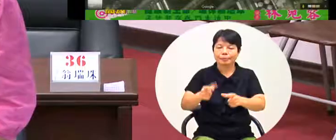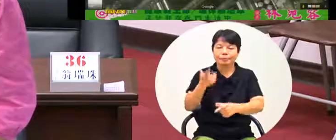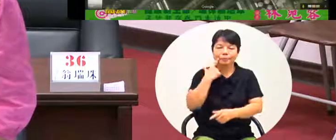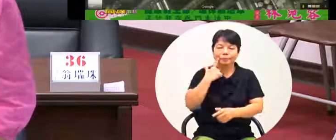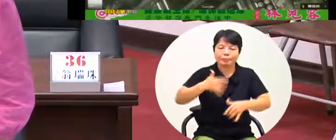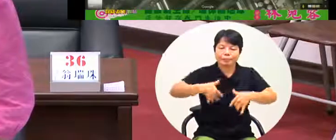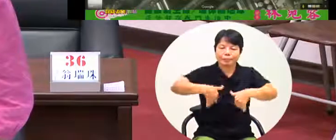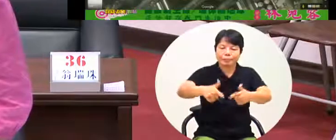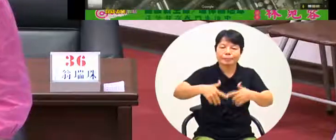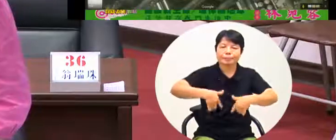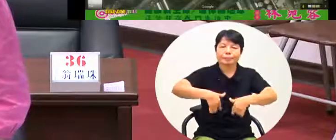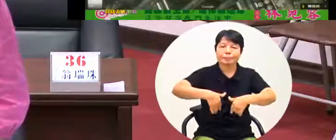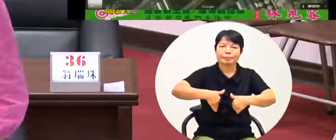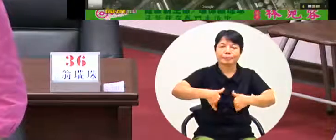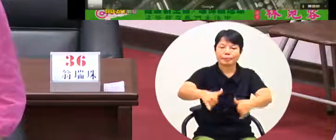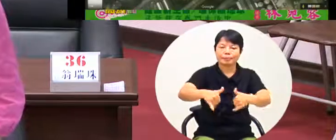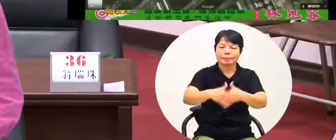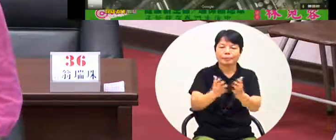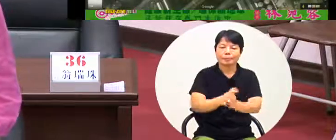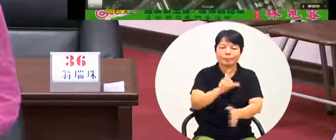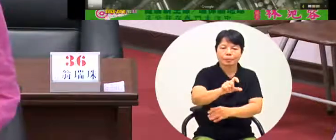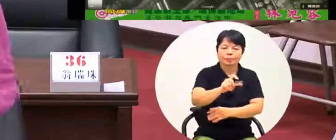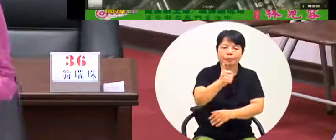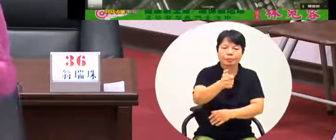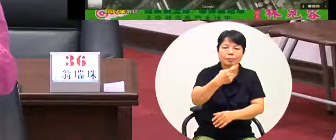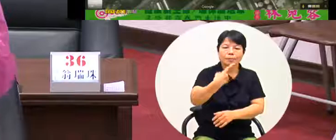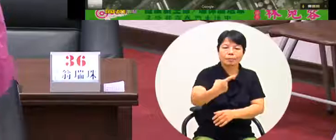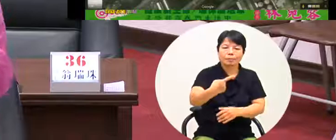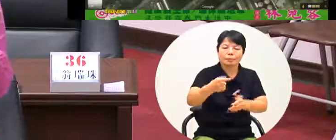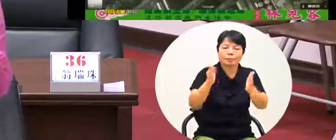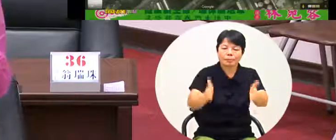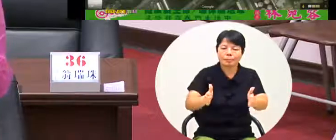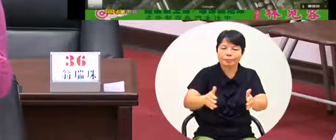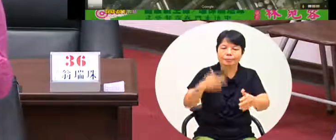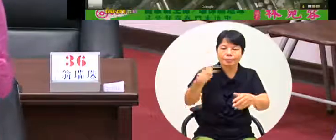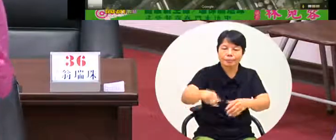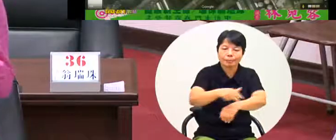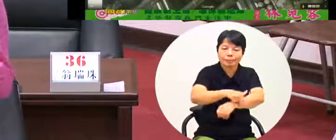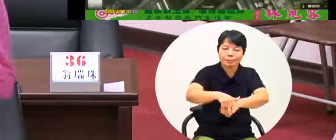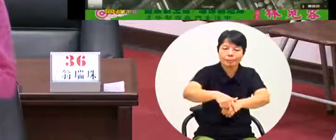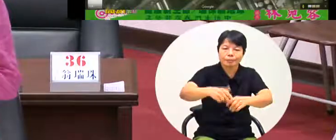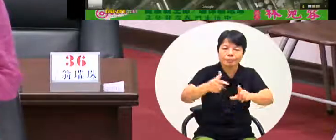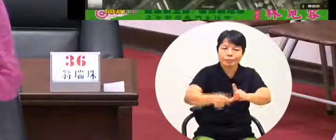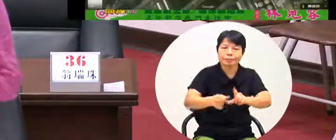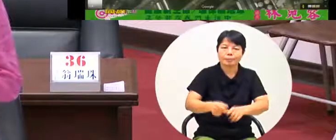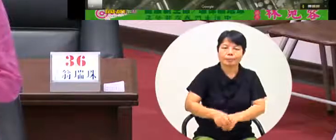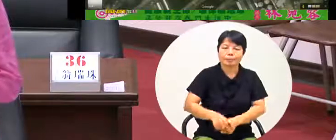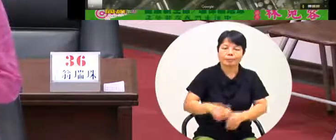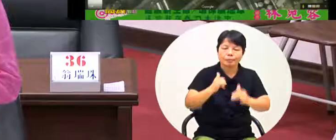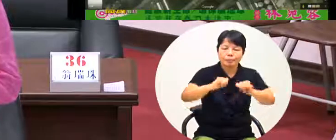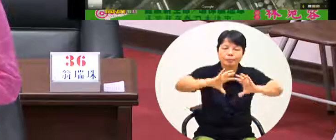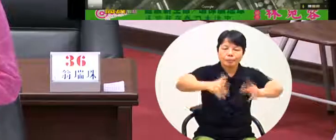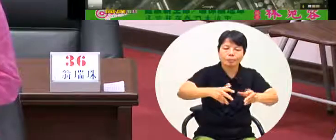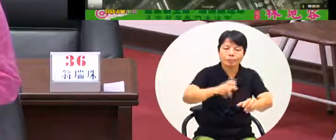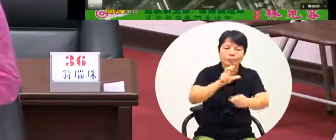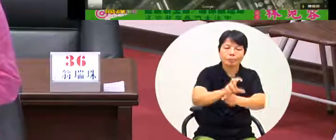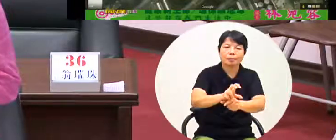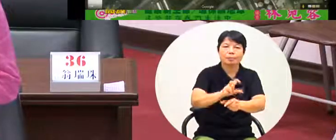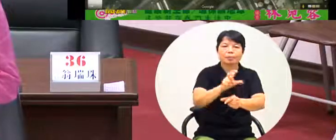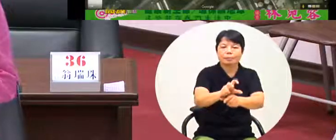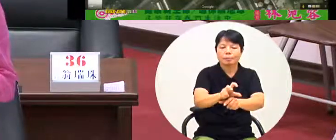51期的从化区，从民国78年已经征收取